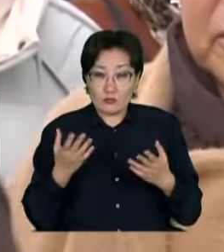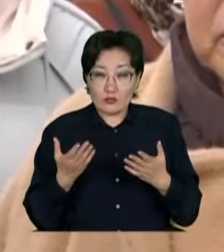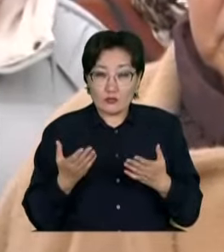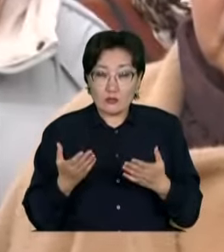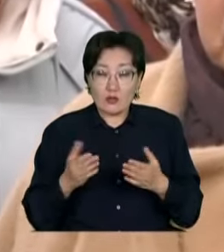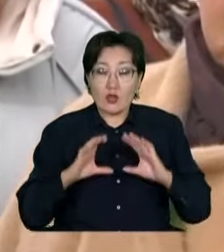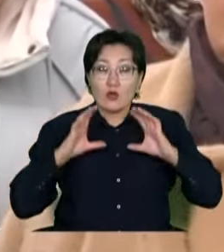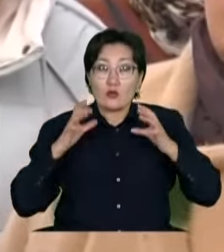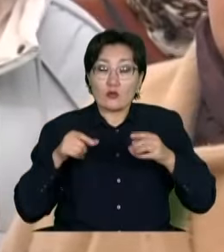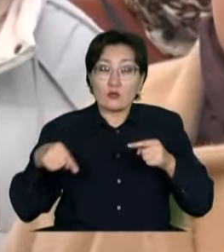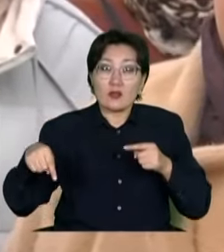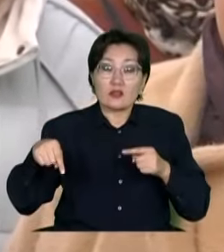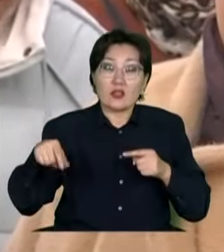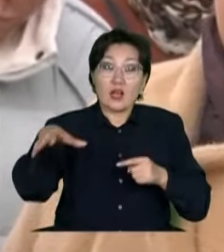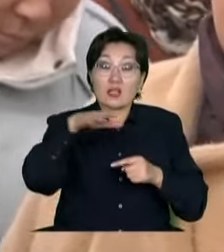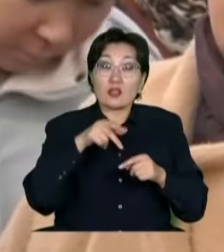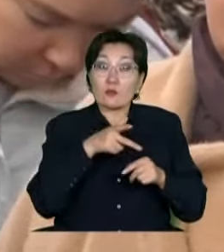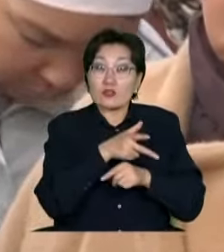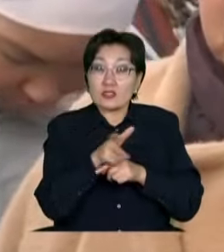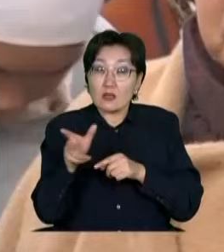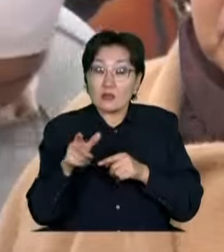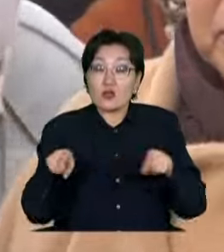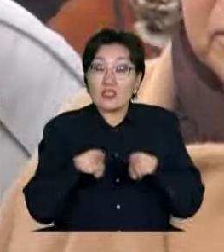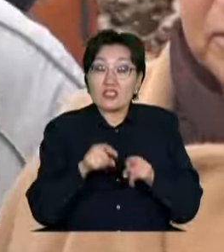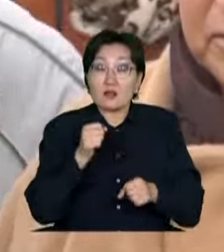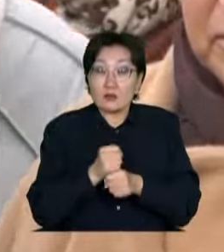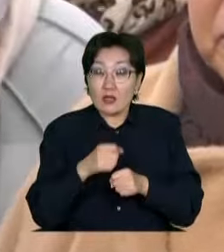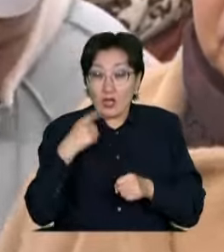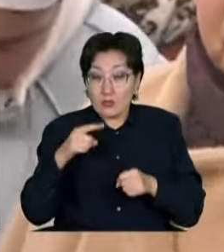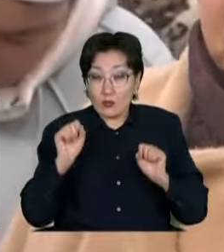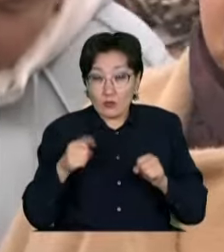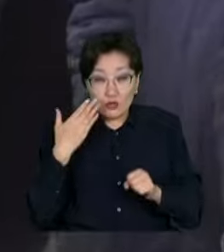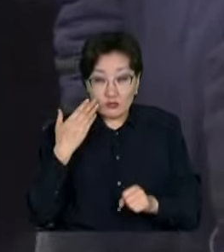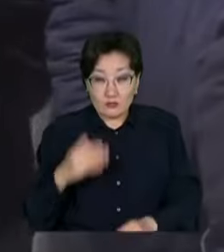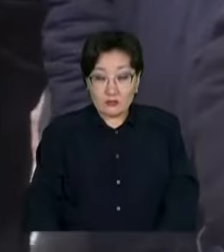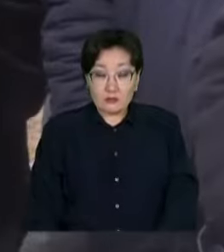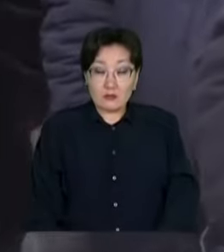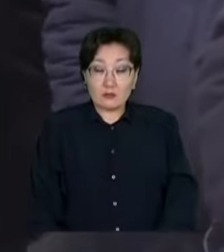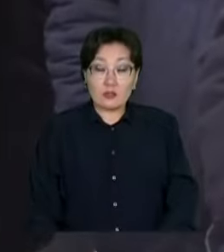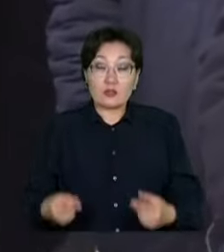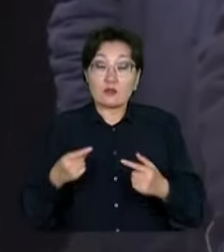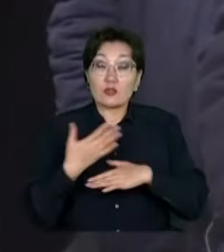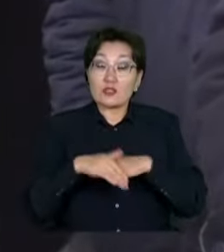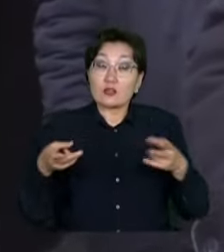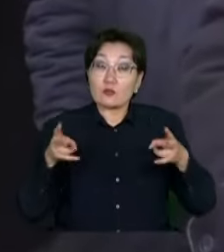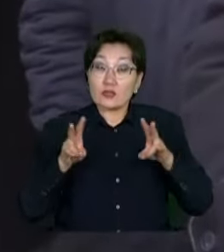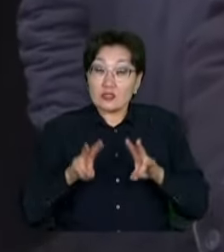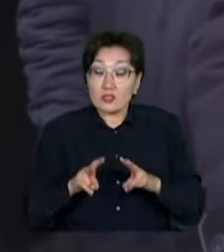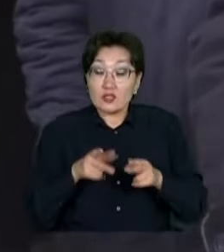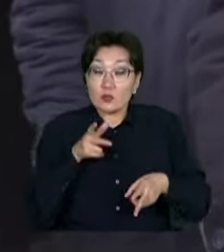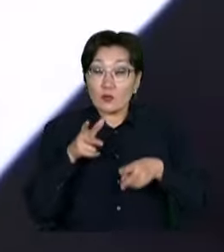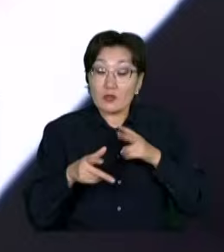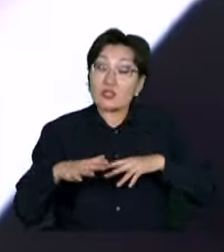глобус арқылы төбеден түсіретті. Мынандай біз сыйламыз деп айта салу оларға өте оңай. Осылайша далада қалатын болдық деп